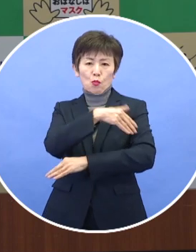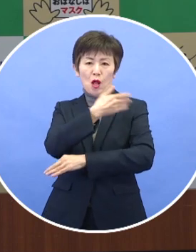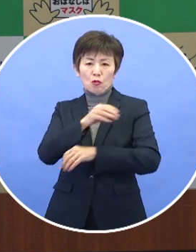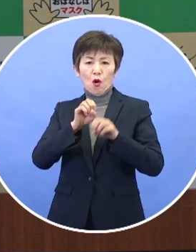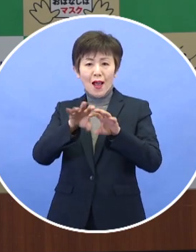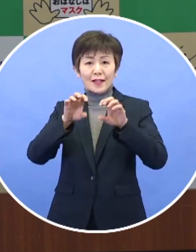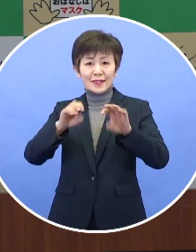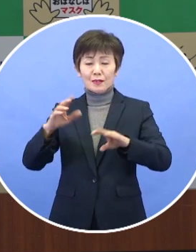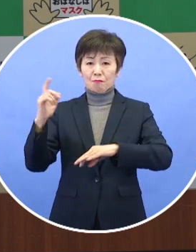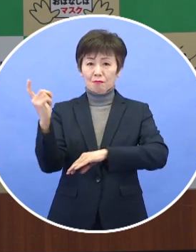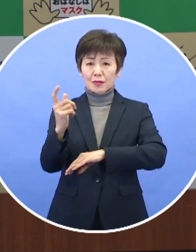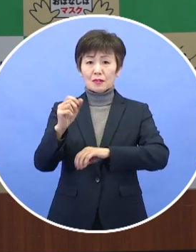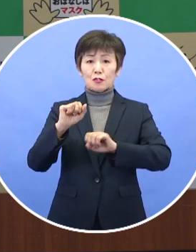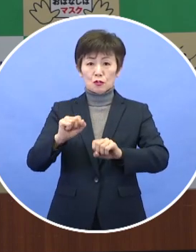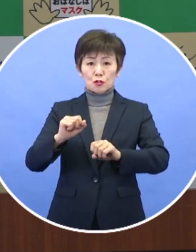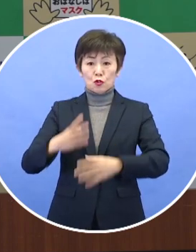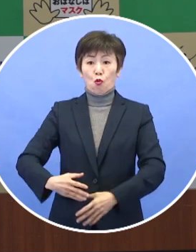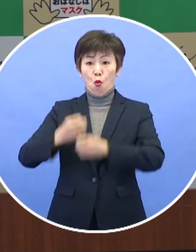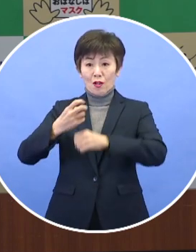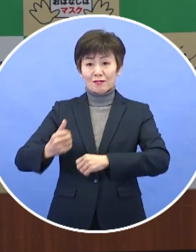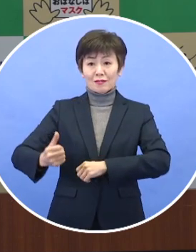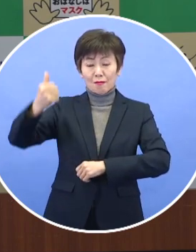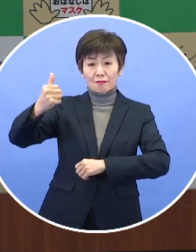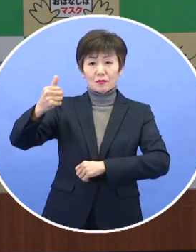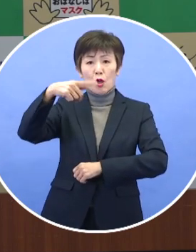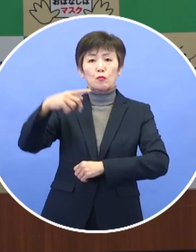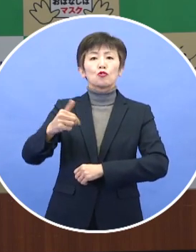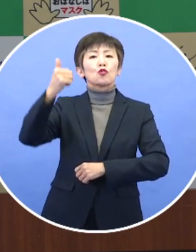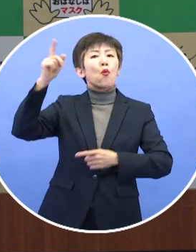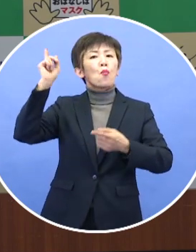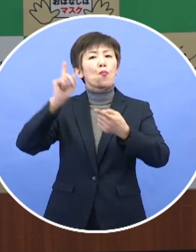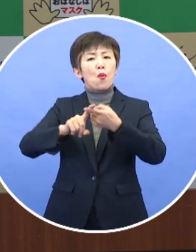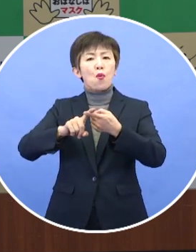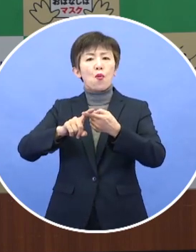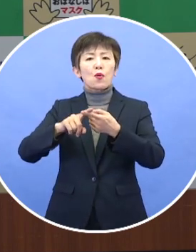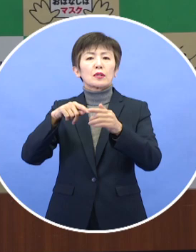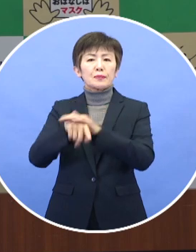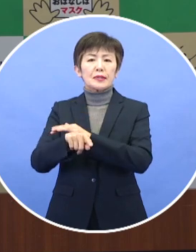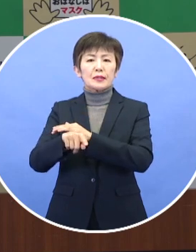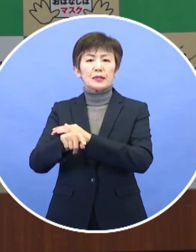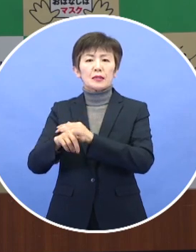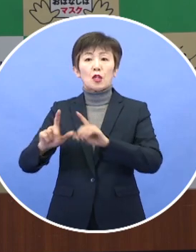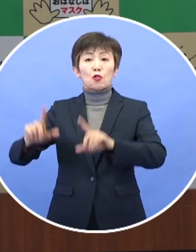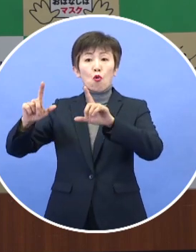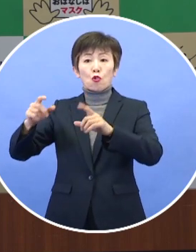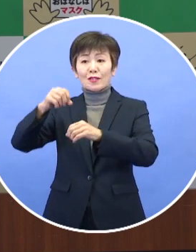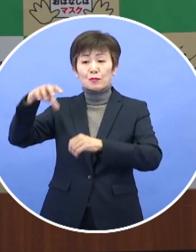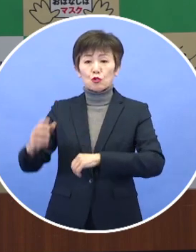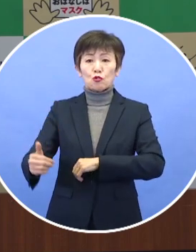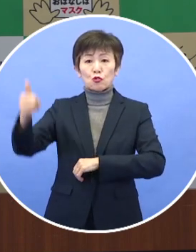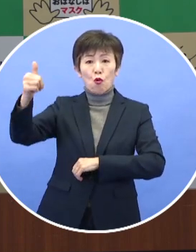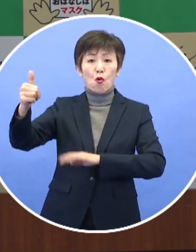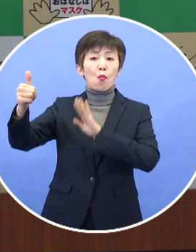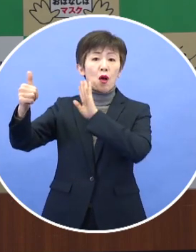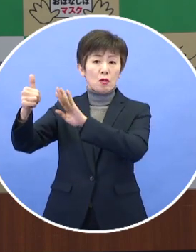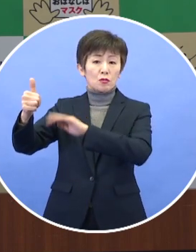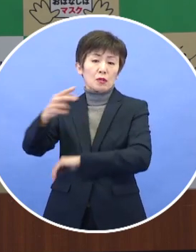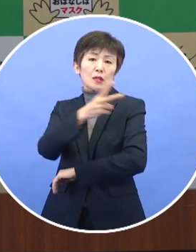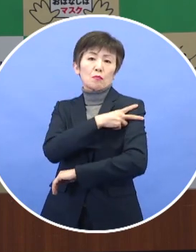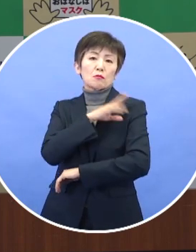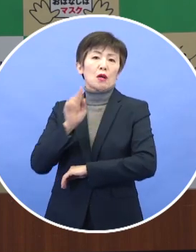圏統括官というのを置かせていただいて、部長級ですけれども、今までは東京事務所長というのがおりました。兼務をしてもらいますけれ